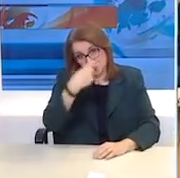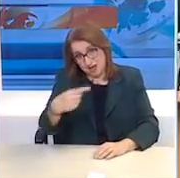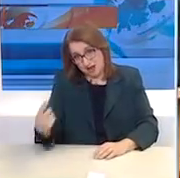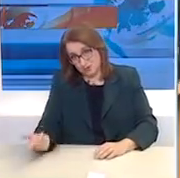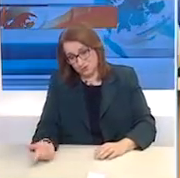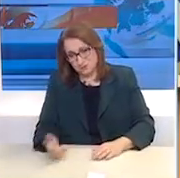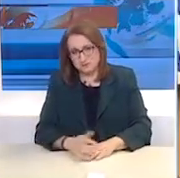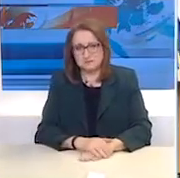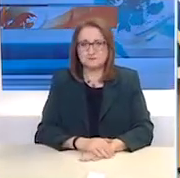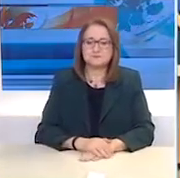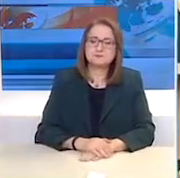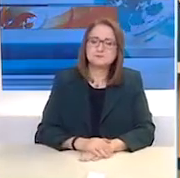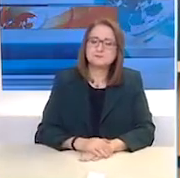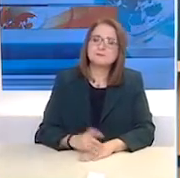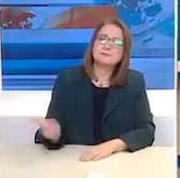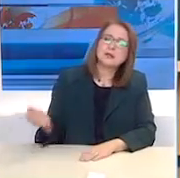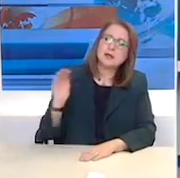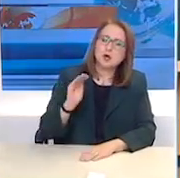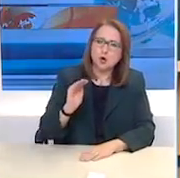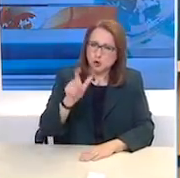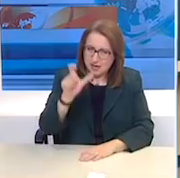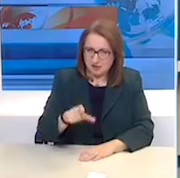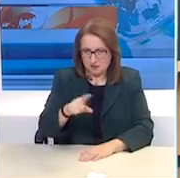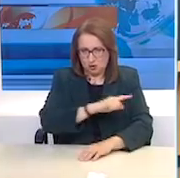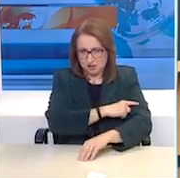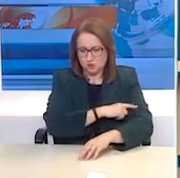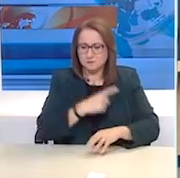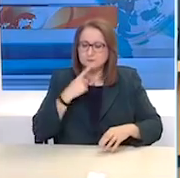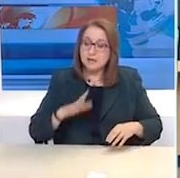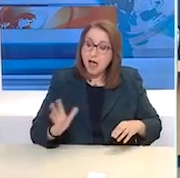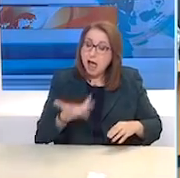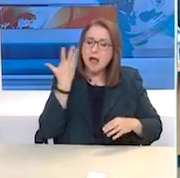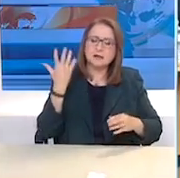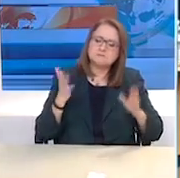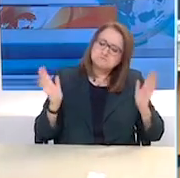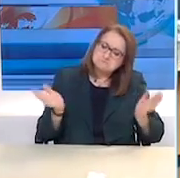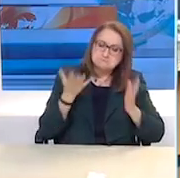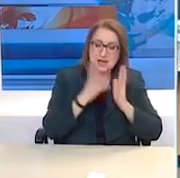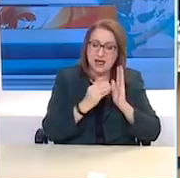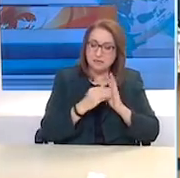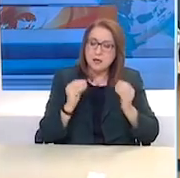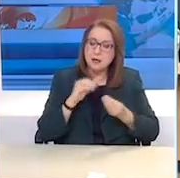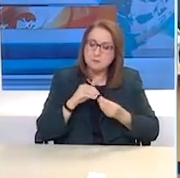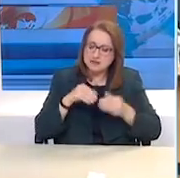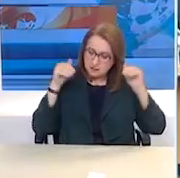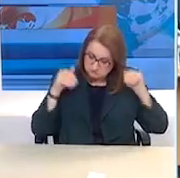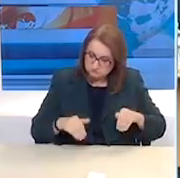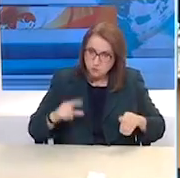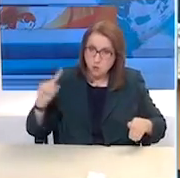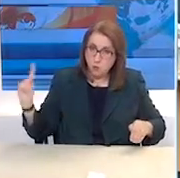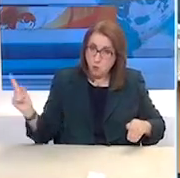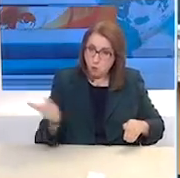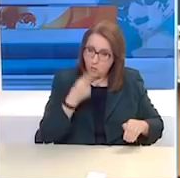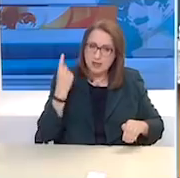Ειδήσεων. Κύριε Τσιόδρα, με δεδομένο ότι θα τηρηθούν τα μέτρα και το Πάσχα θα έχουμε περαιτέρω μείωση των κρουσμάτων, οι επιστήμονες